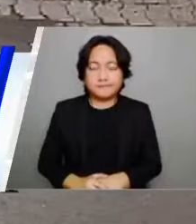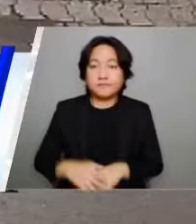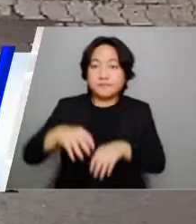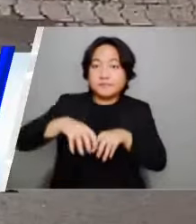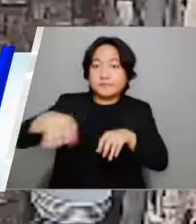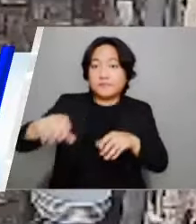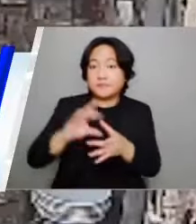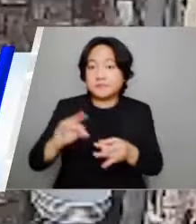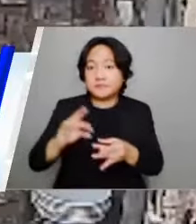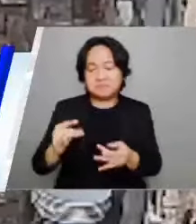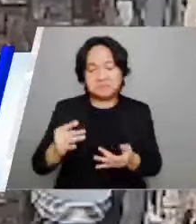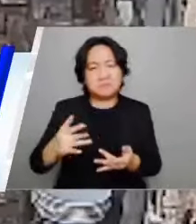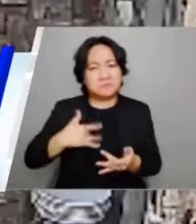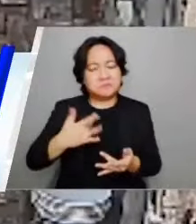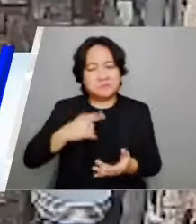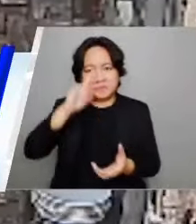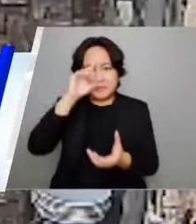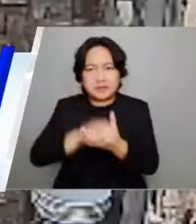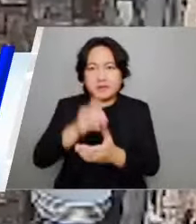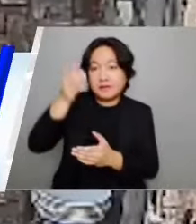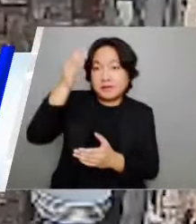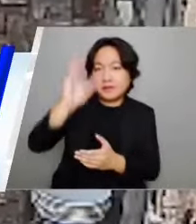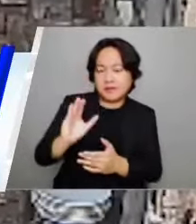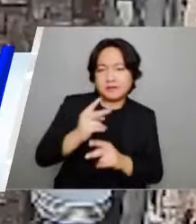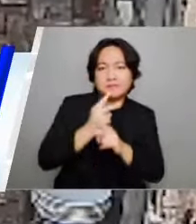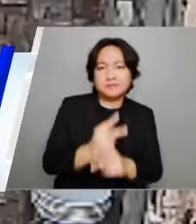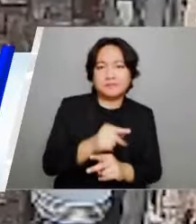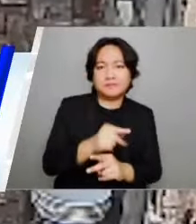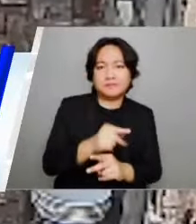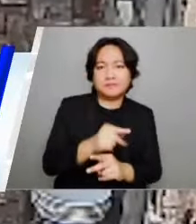ng anilay divine intervention ng babae na pauwi noon mula sa Hindu temple.